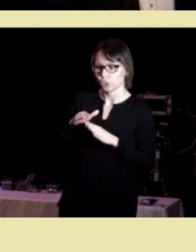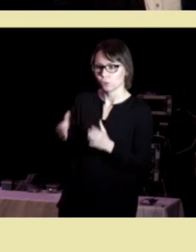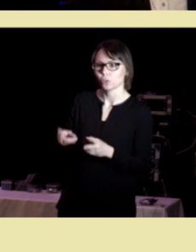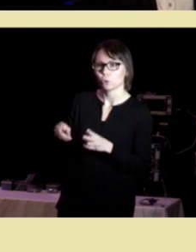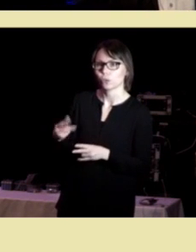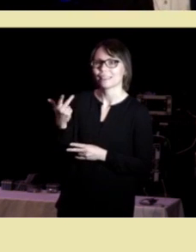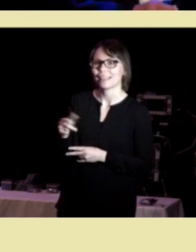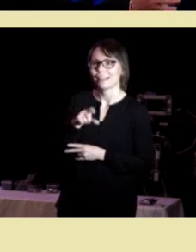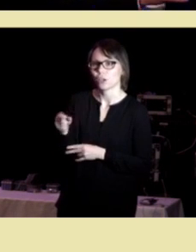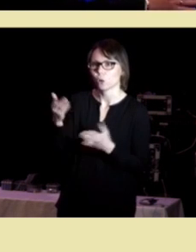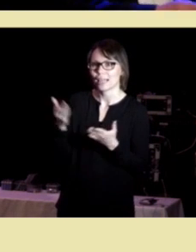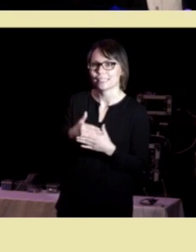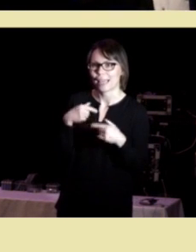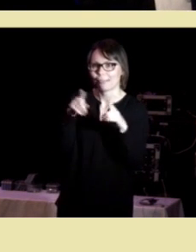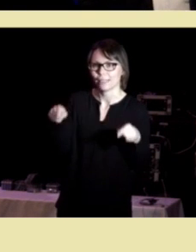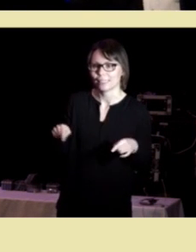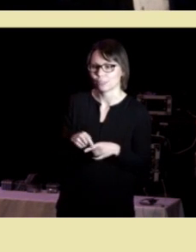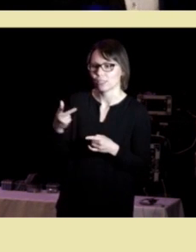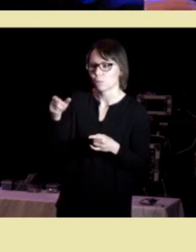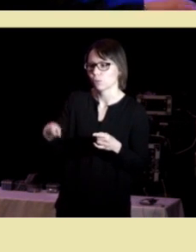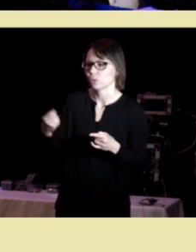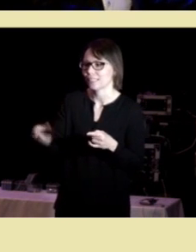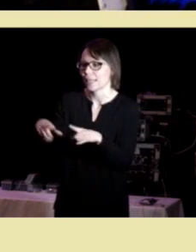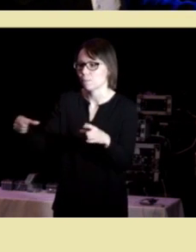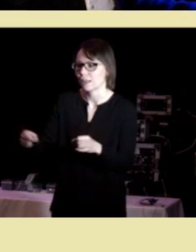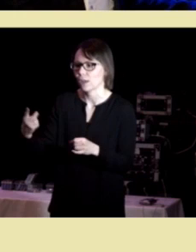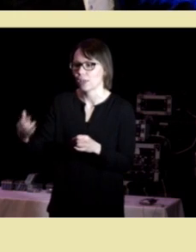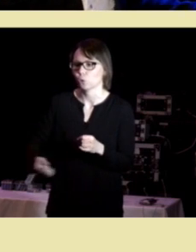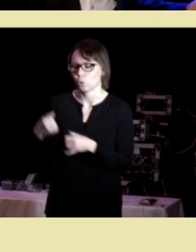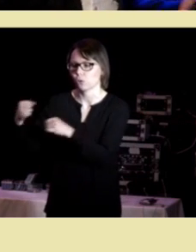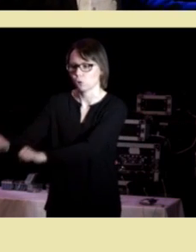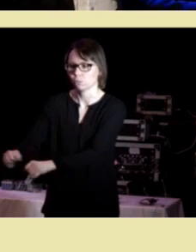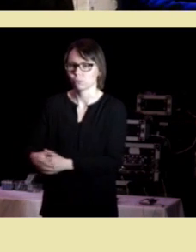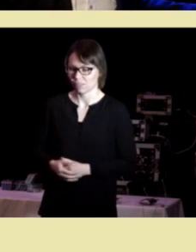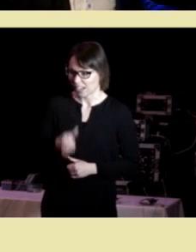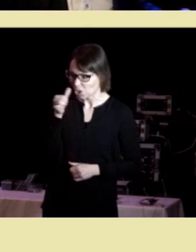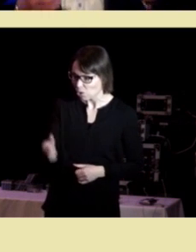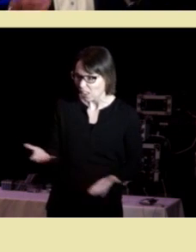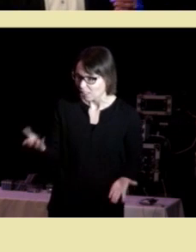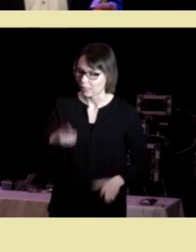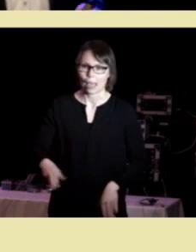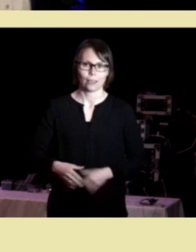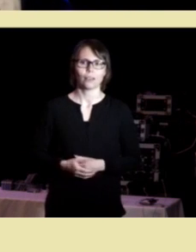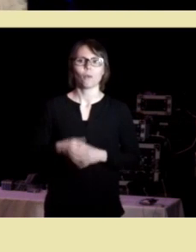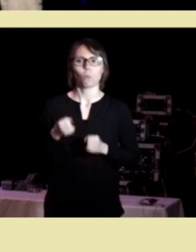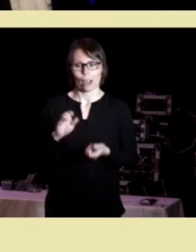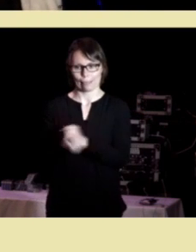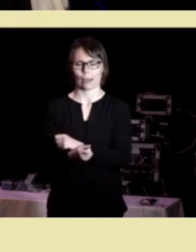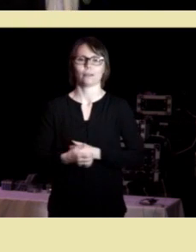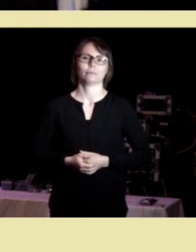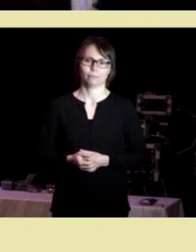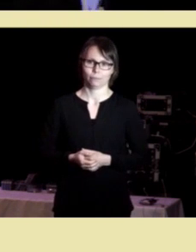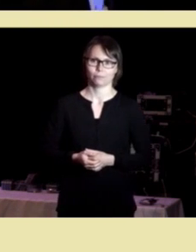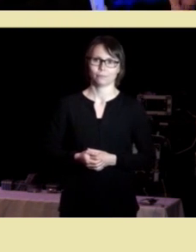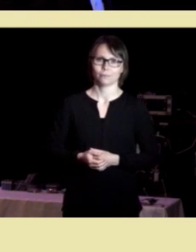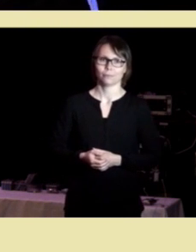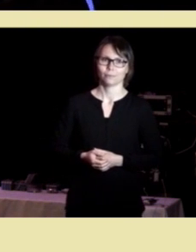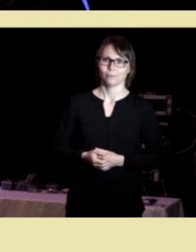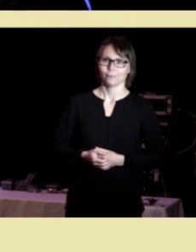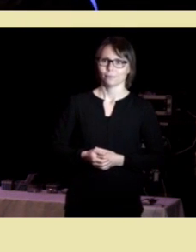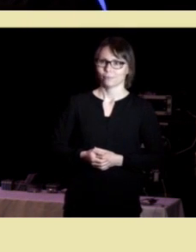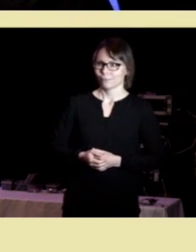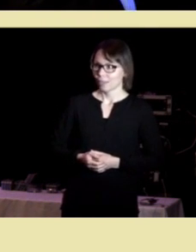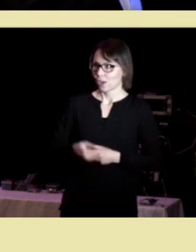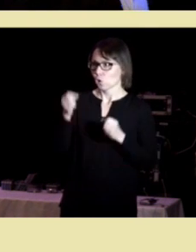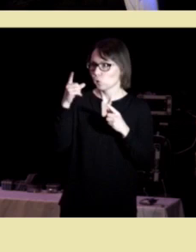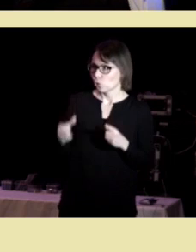universitetssykehus og bruker 3 uker på å lese henvisningen, og 3 måneder på å sende brev, og 1 år på å komme i gang. Er det kult? Nei, det gjør vi noe med.